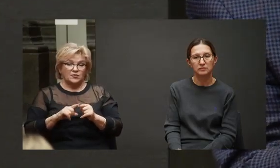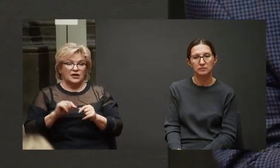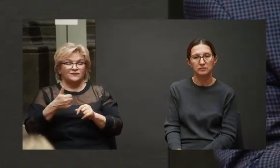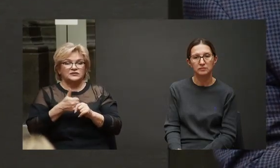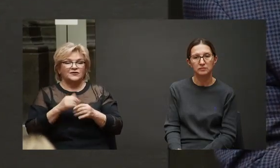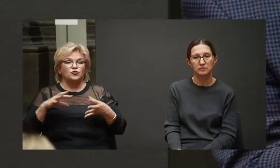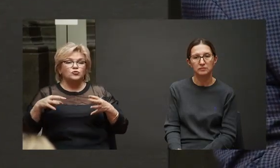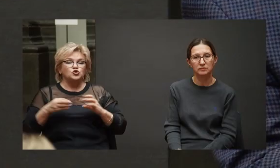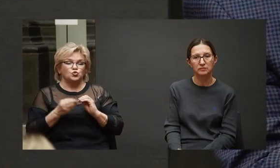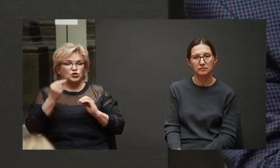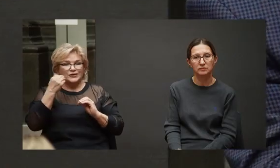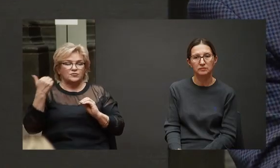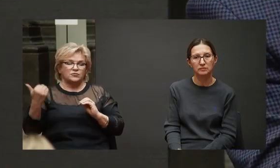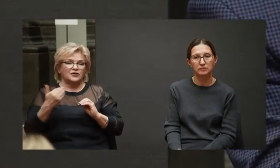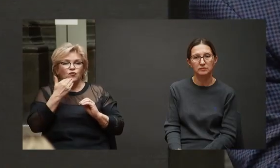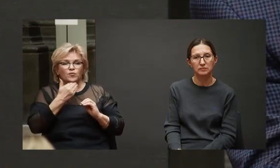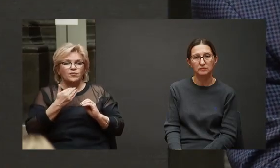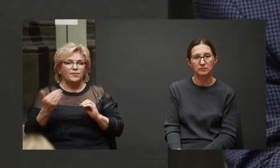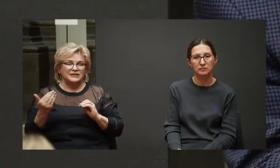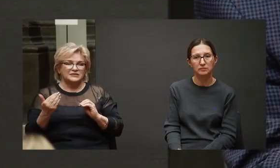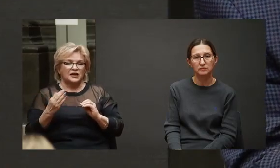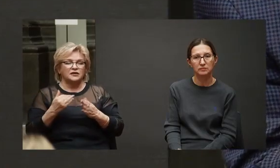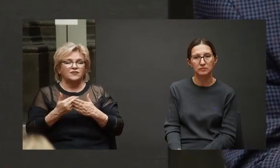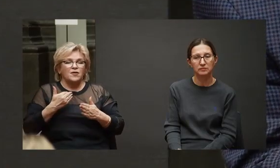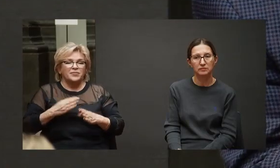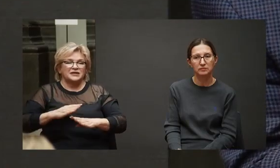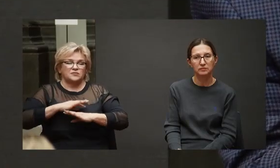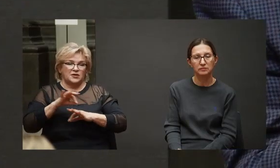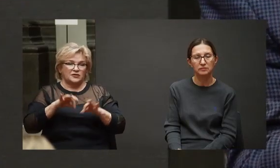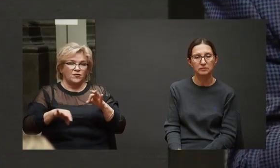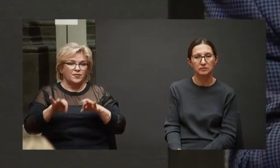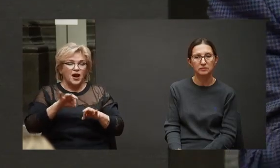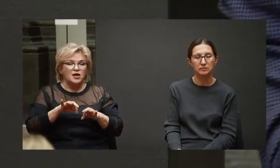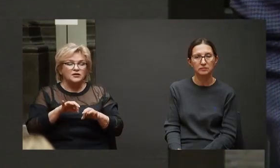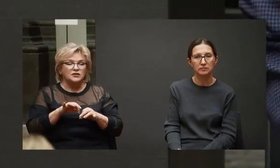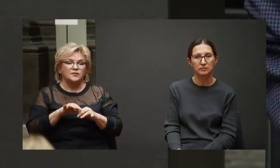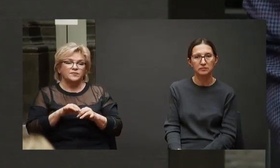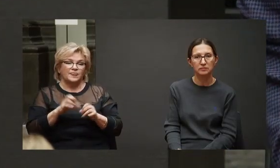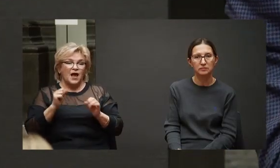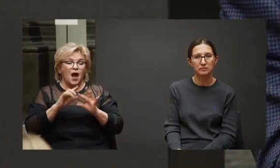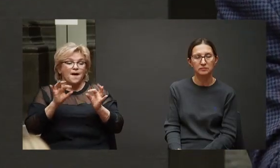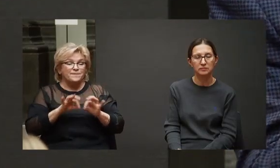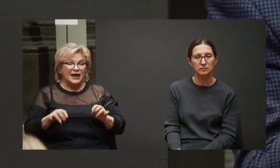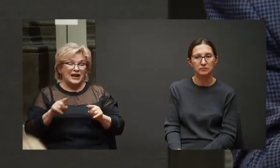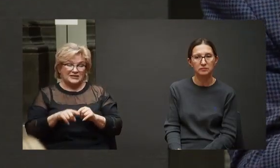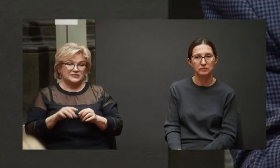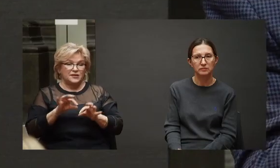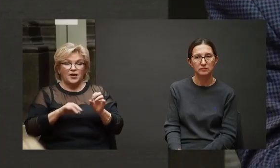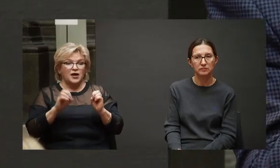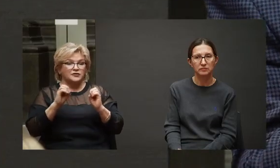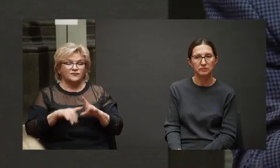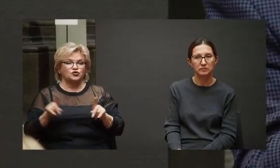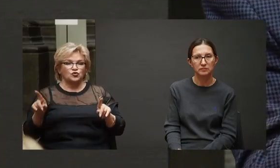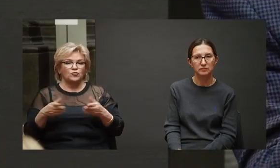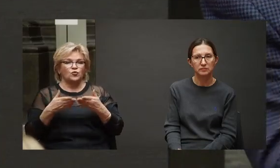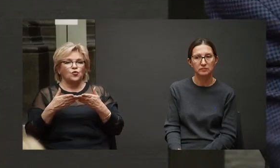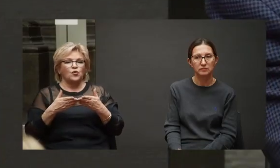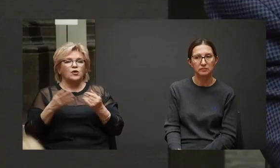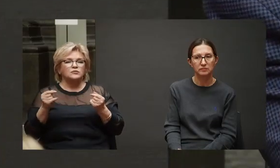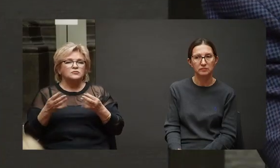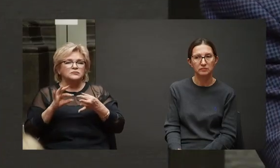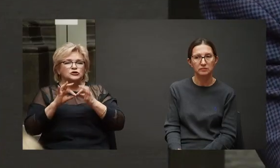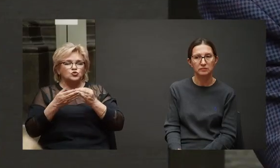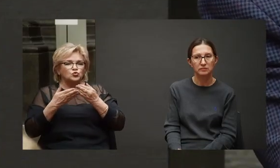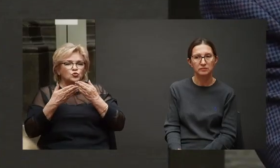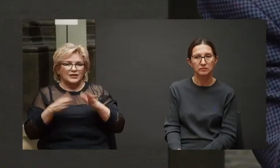сюжетом его последнего предсмертного проекта. Прелесть этого проекта в том, что он открытая структура, да, в